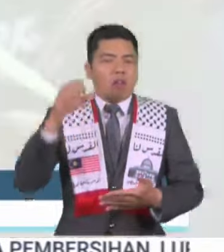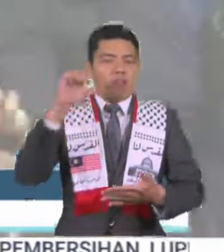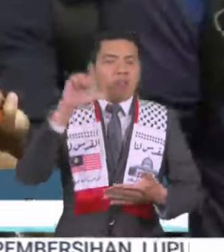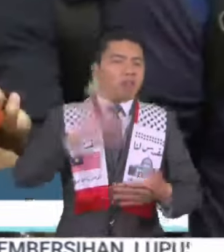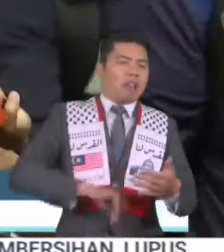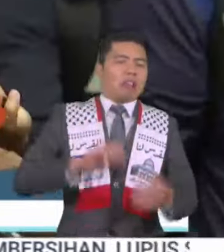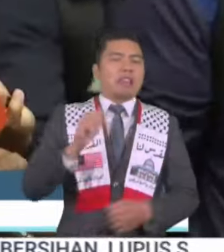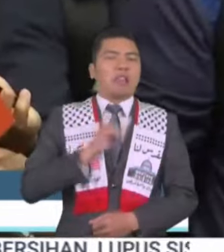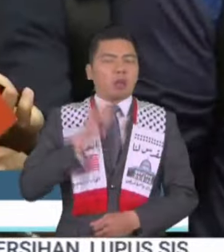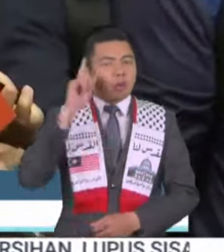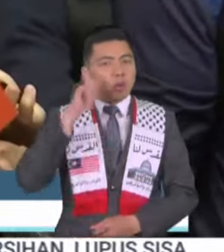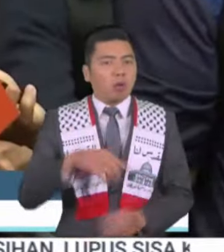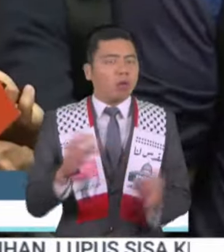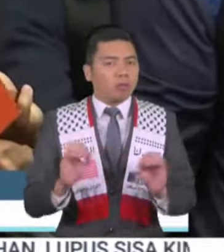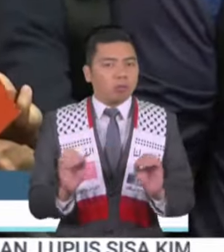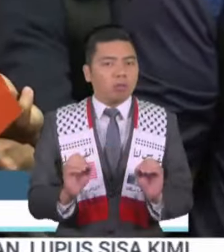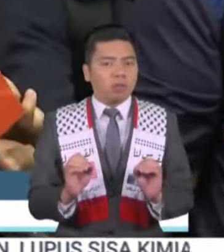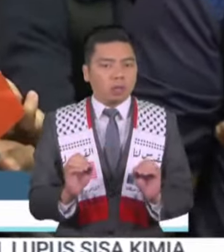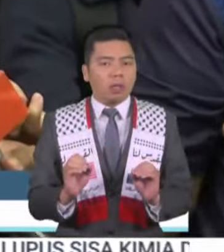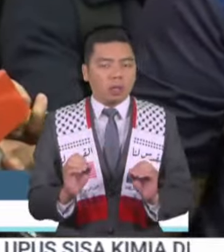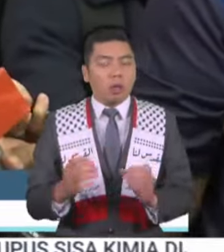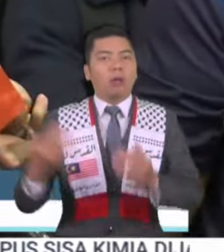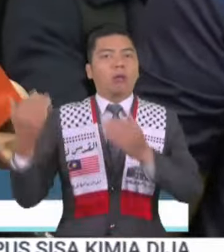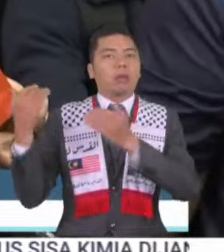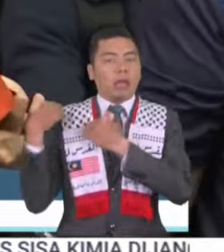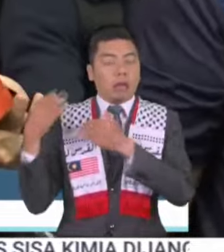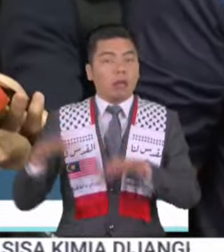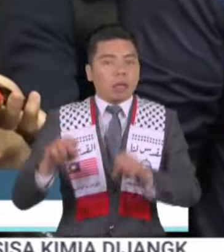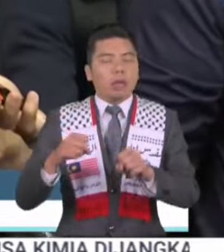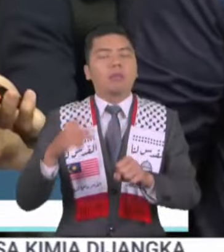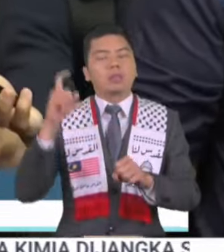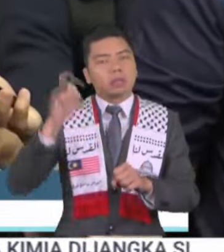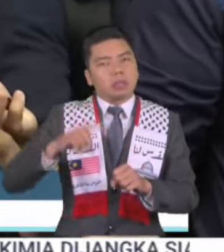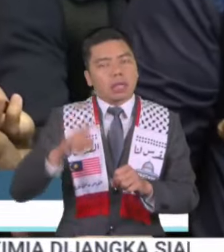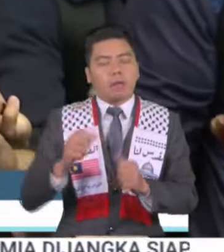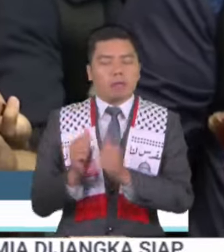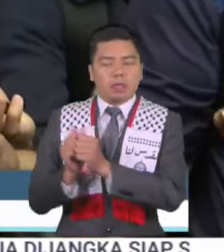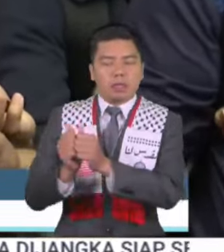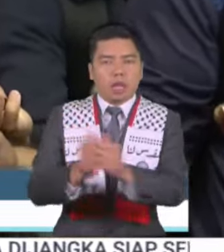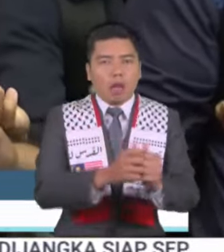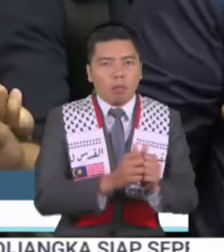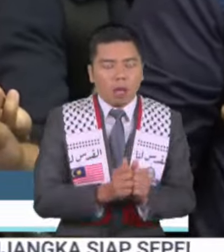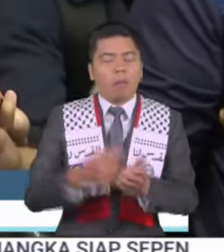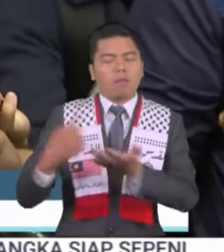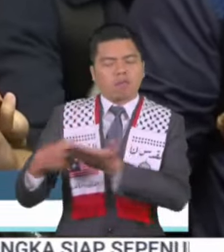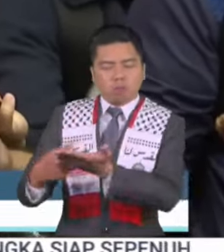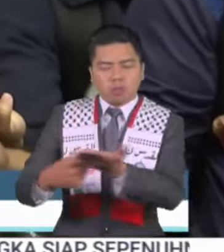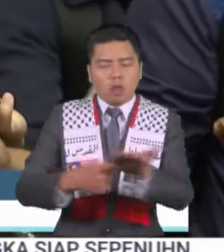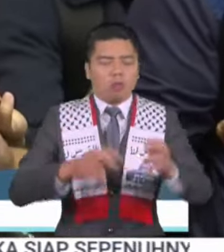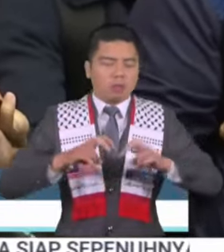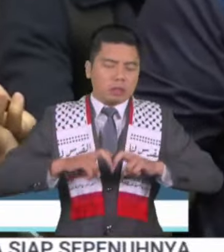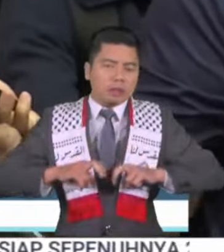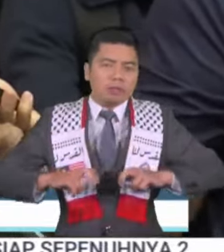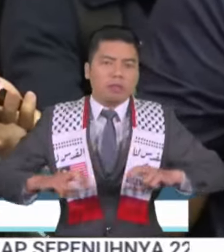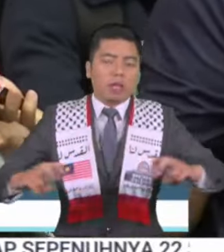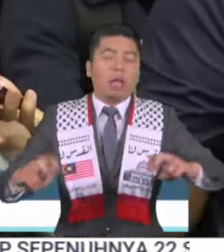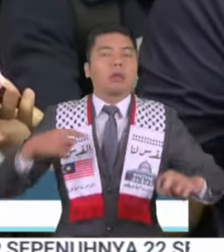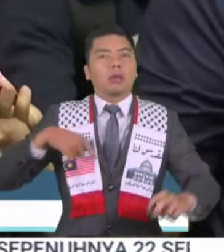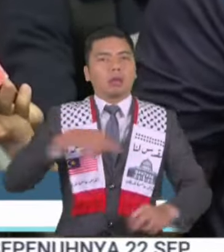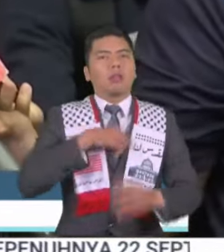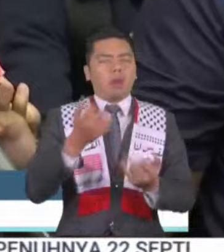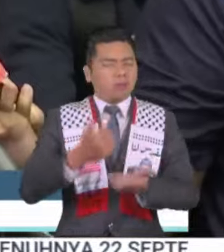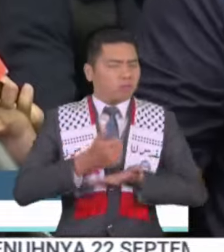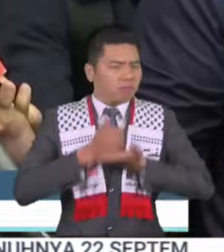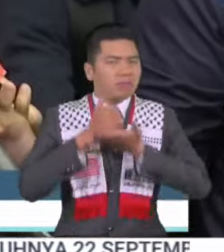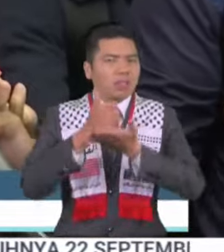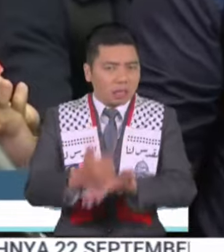merudum. Tanggungjawab sepatutnya dipikullah bersama. Bincang dan duduklah semeja. Kita sentiasa nak